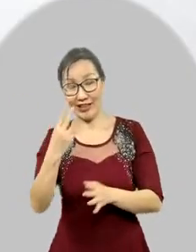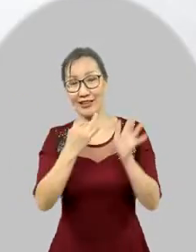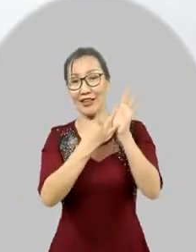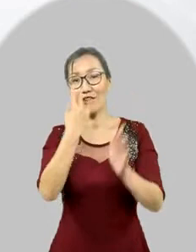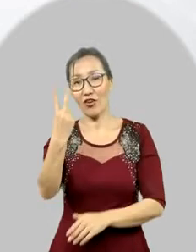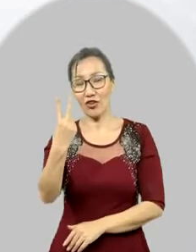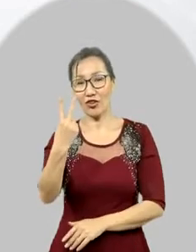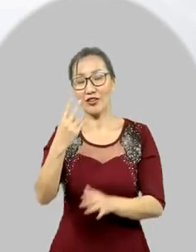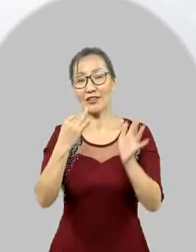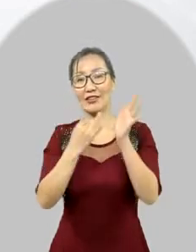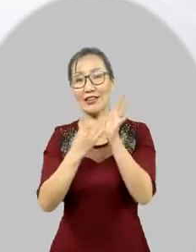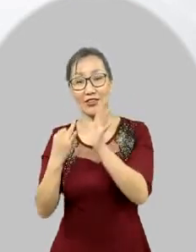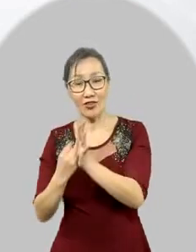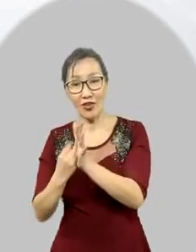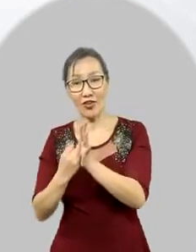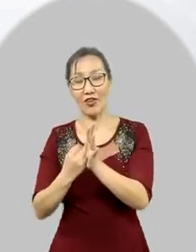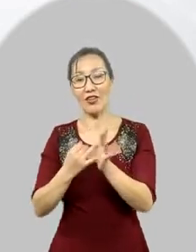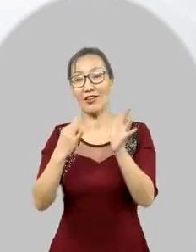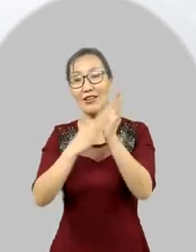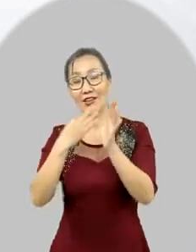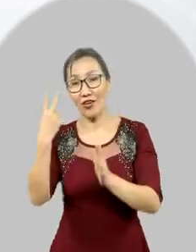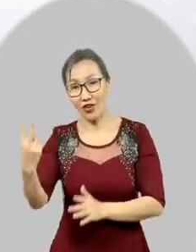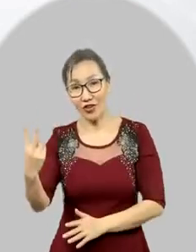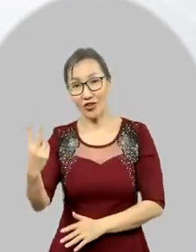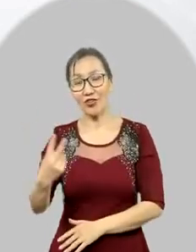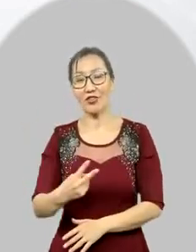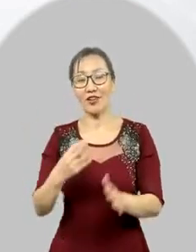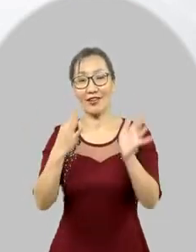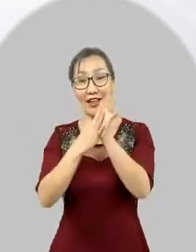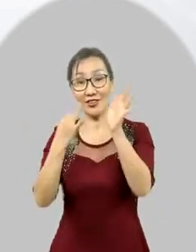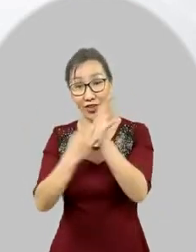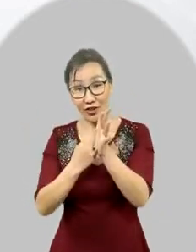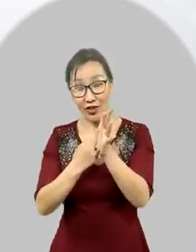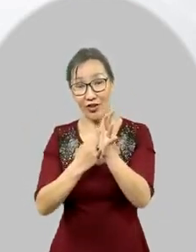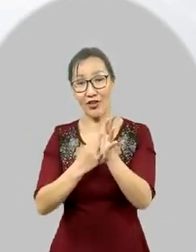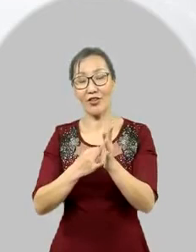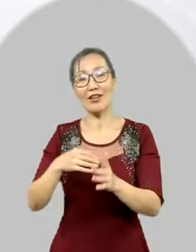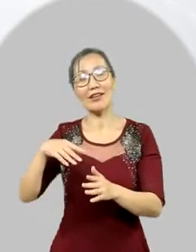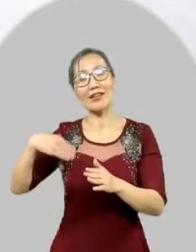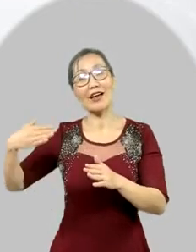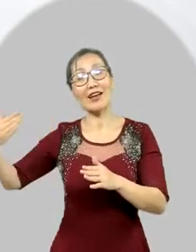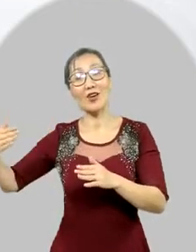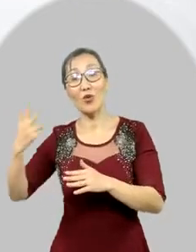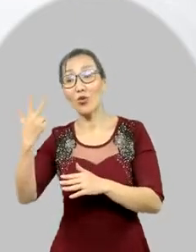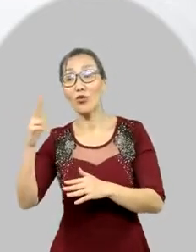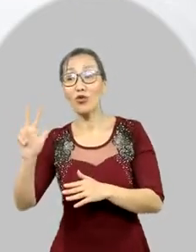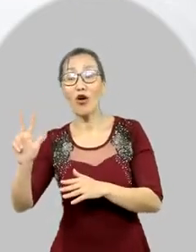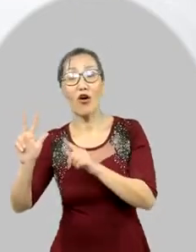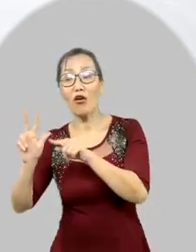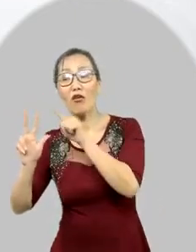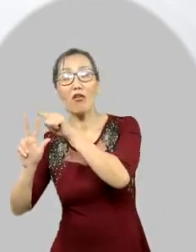72, 77, 82, 87. Дараагийн 3 тоог